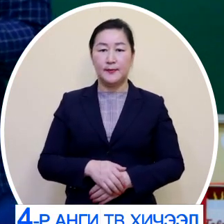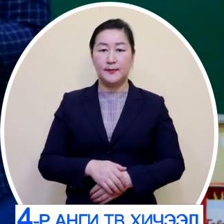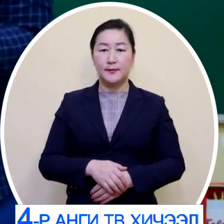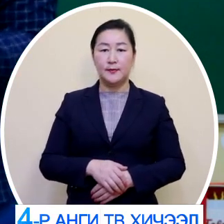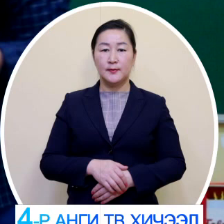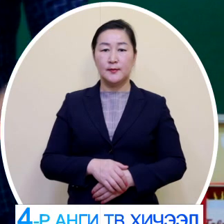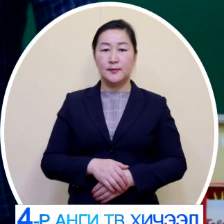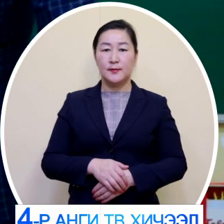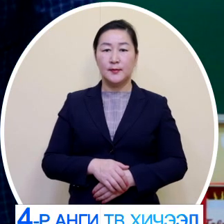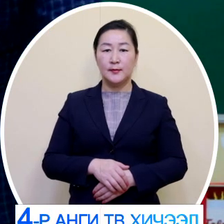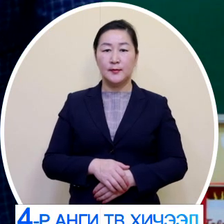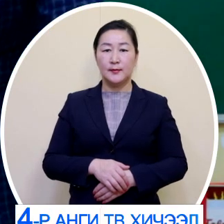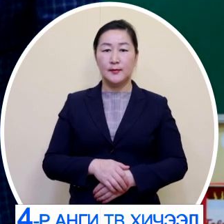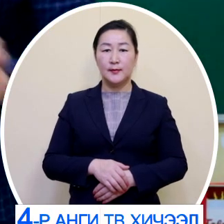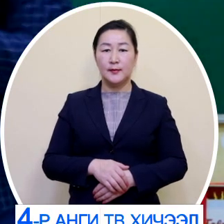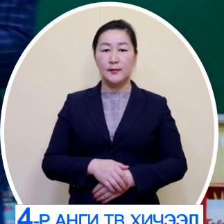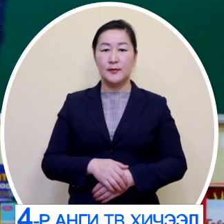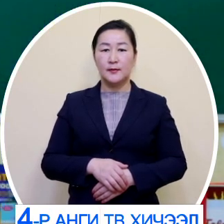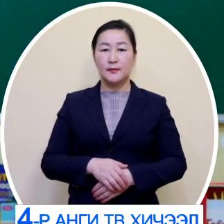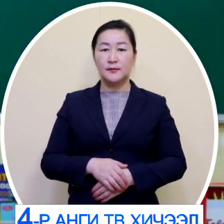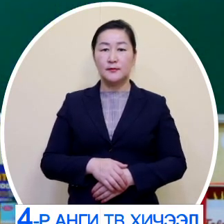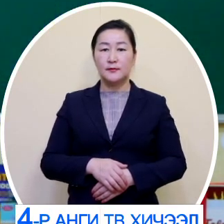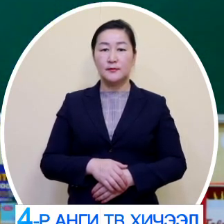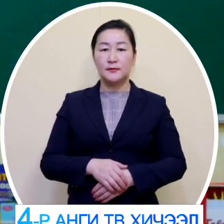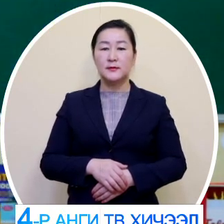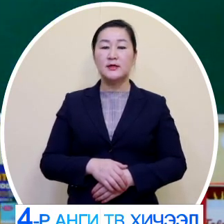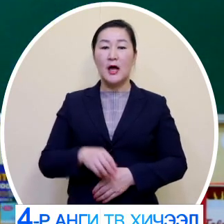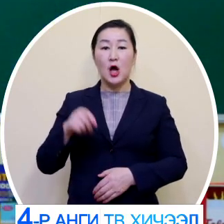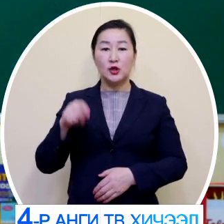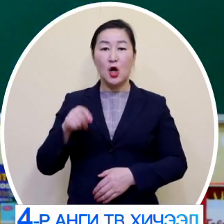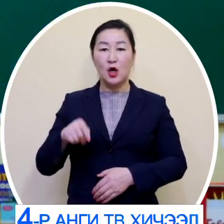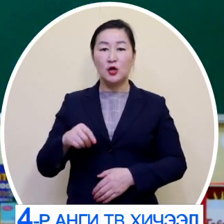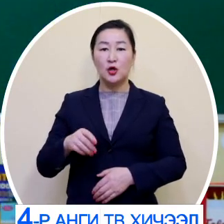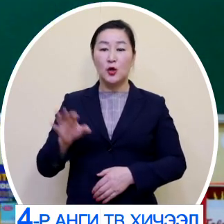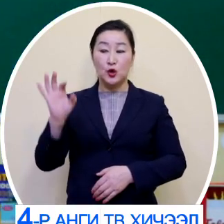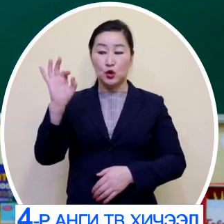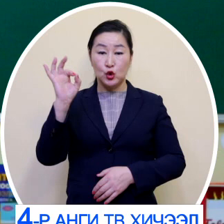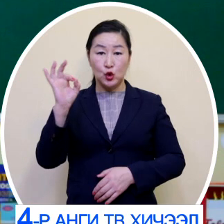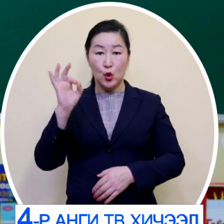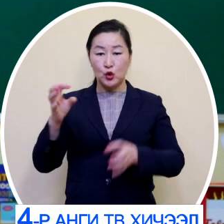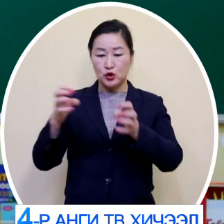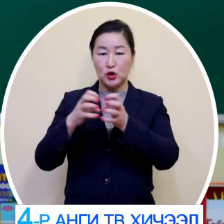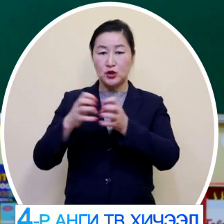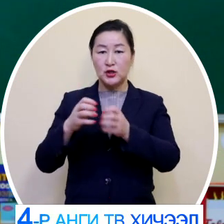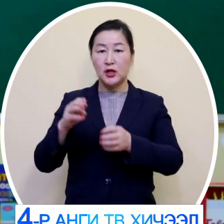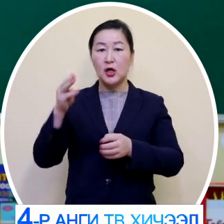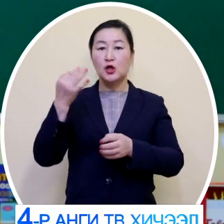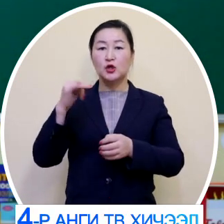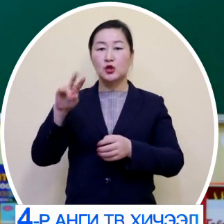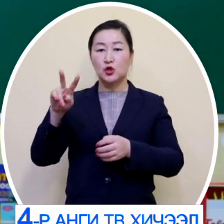таталцж түлхэлцэн гэсэн чанараа ашиглаад бүгдээрээ дугуй соронц дээр туйлыг тодорхойлох юм. За,